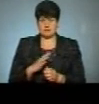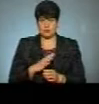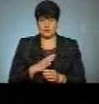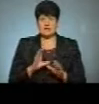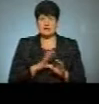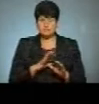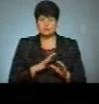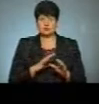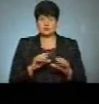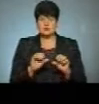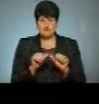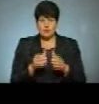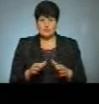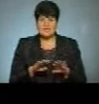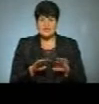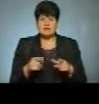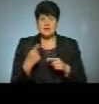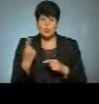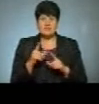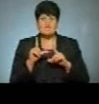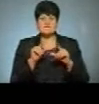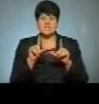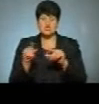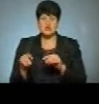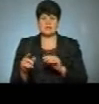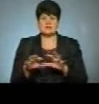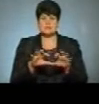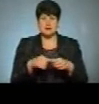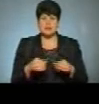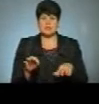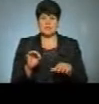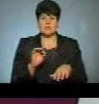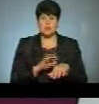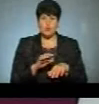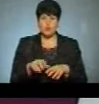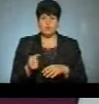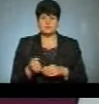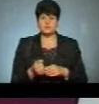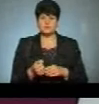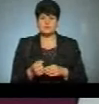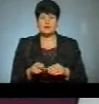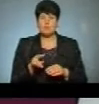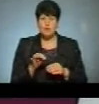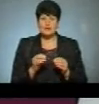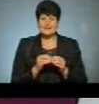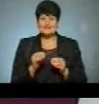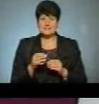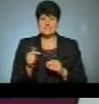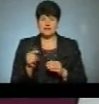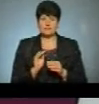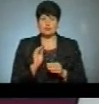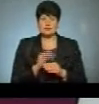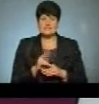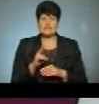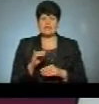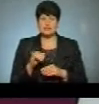сформовані на лінії області. І вони виїжджали, забирали хворого, брали маски. по 10 тисяч гривень доплати. За квітень від